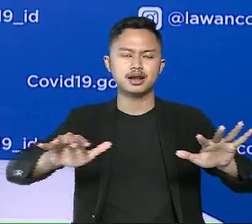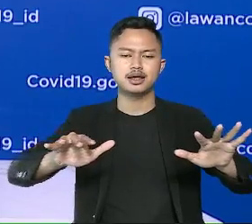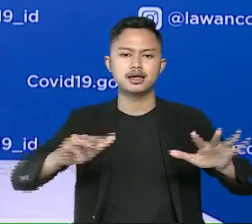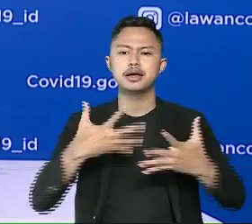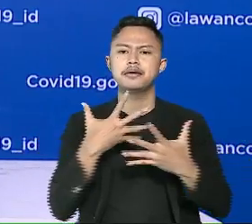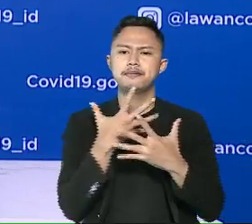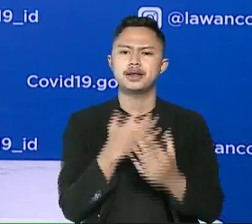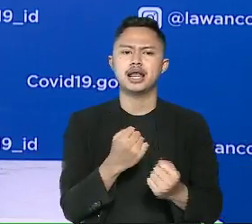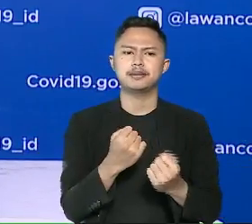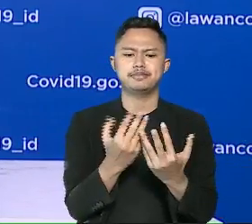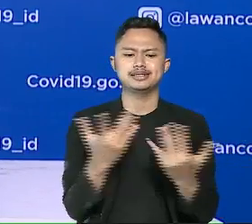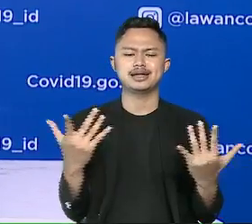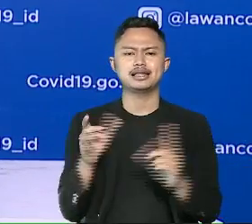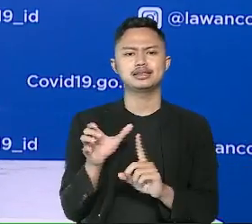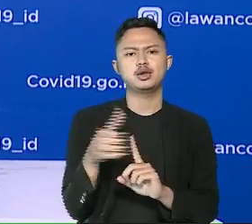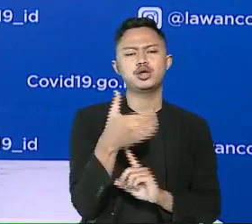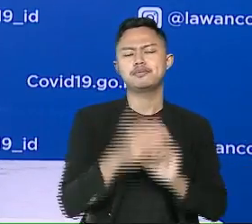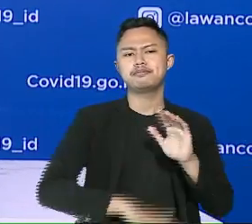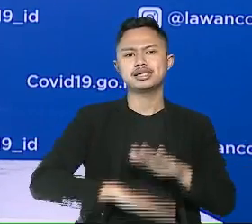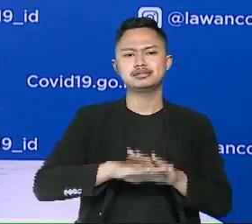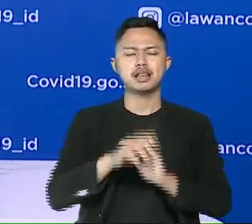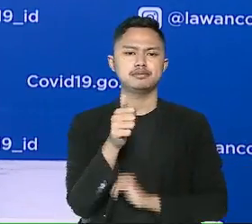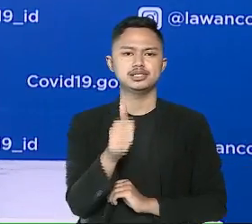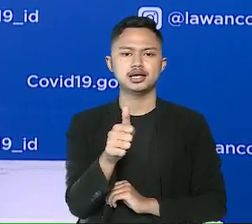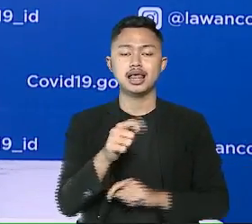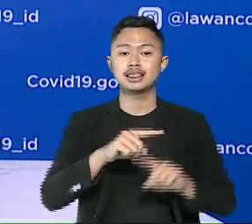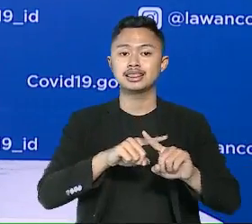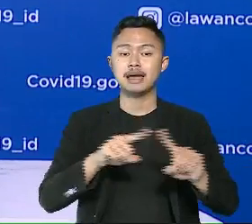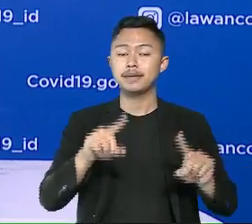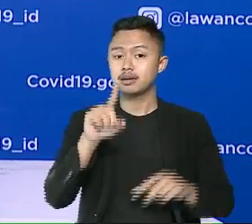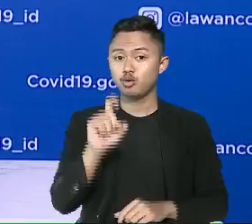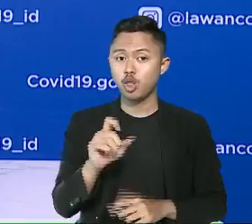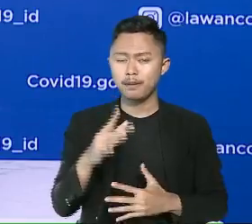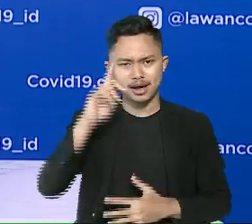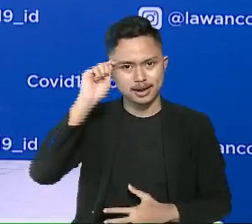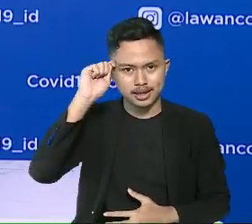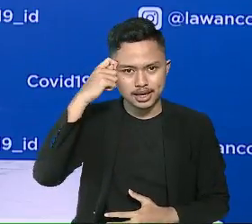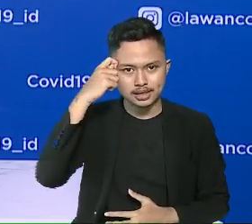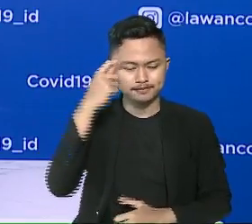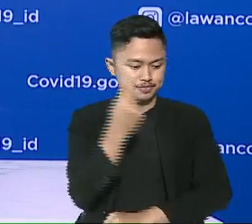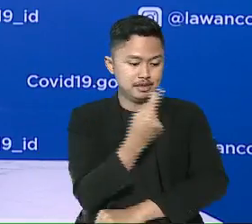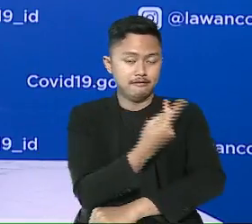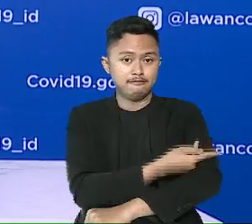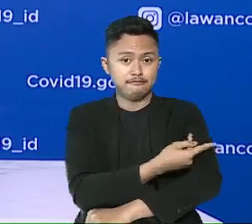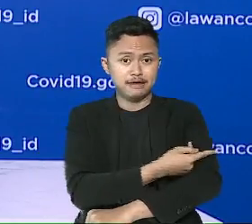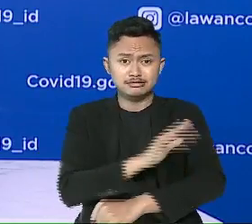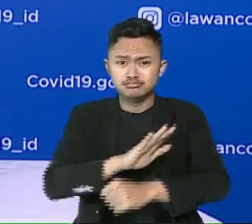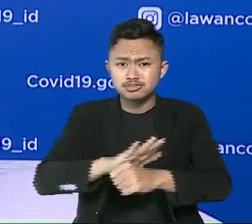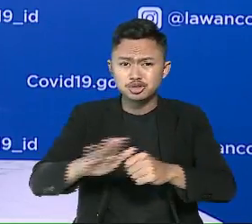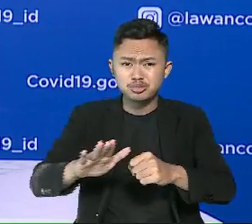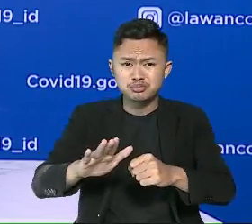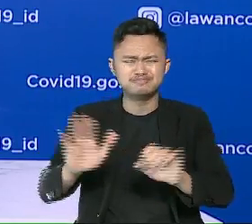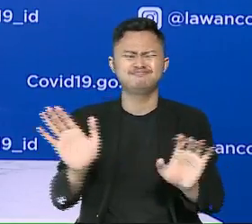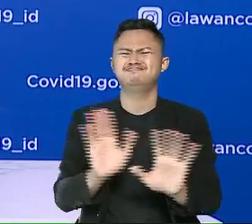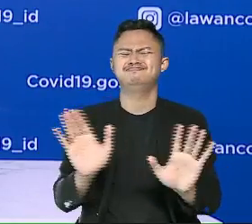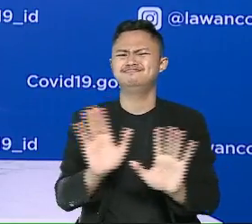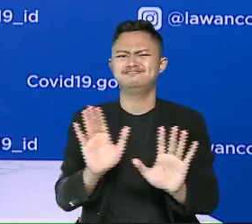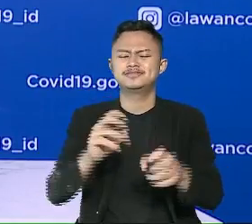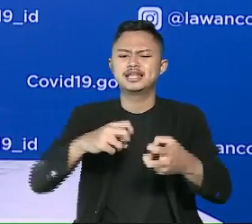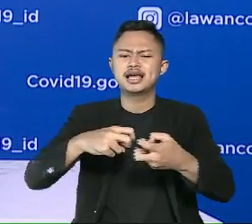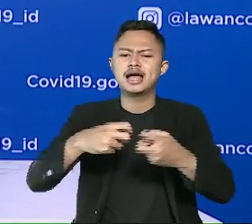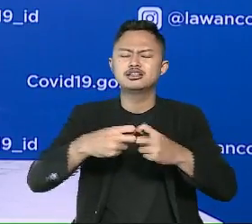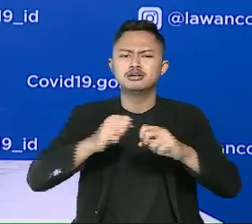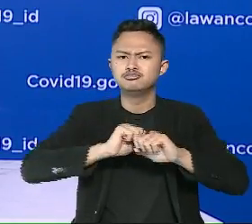tercapai perlindungan maksimal. Namun, tetap perlu diingat bahwa vaksinasi saja tidak cukup untuk